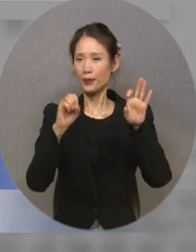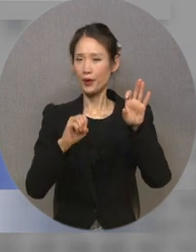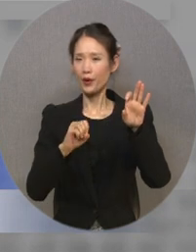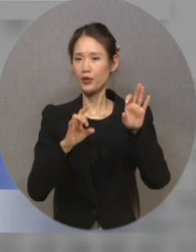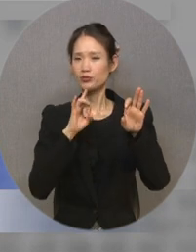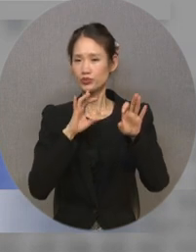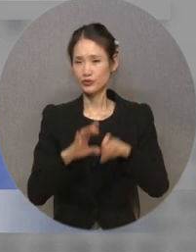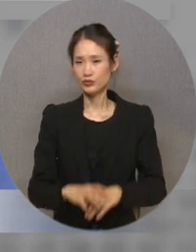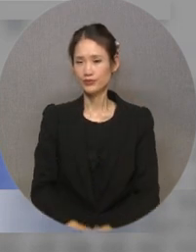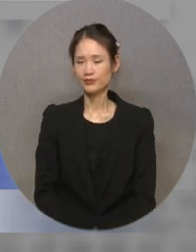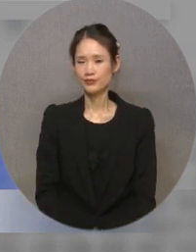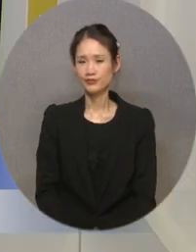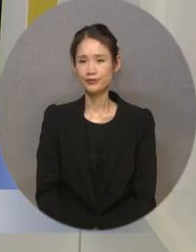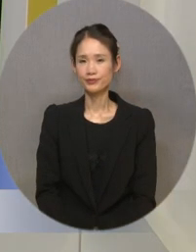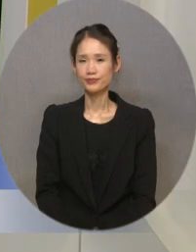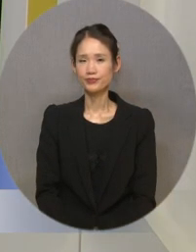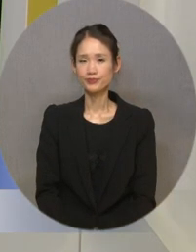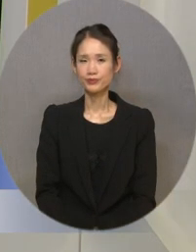내용입니다